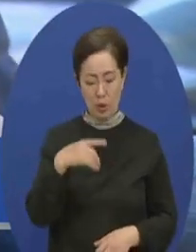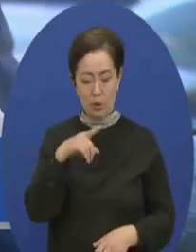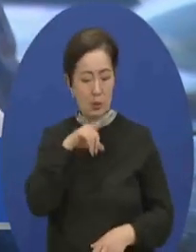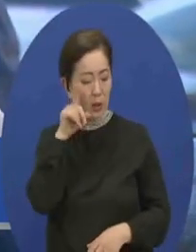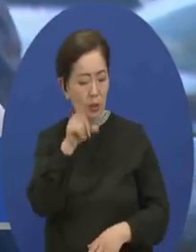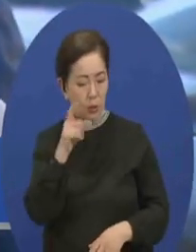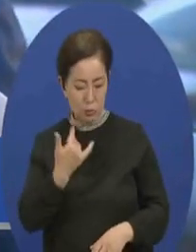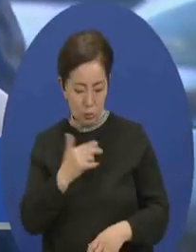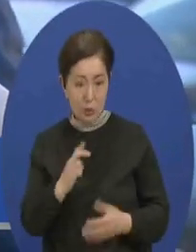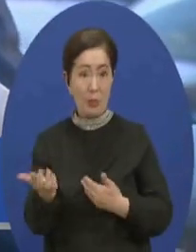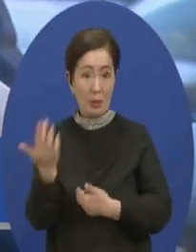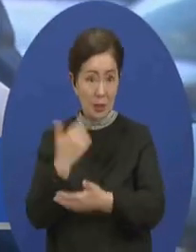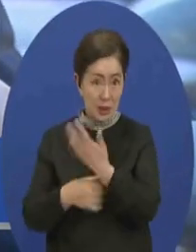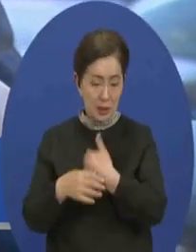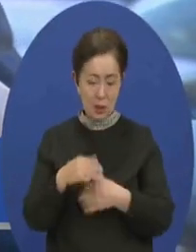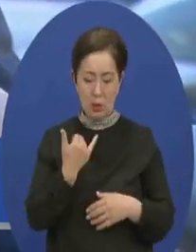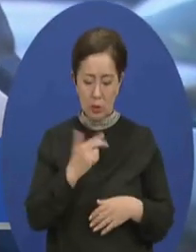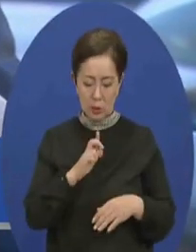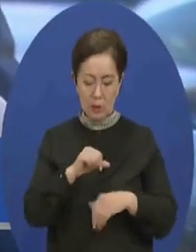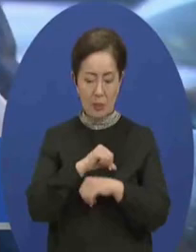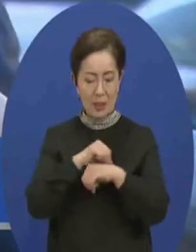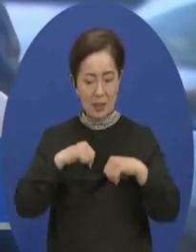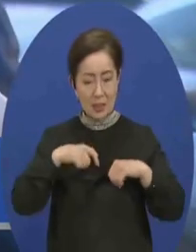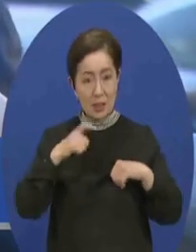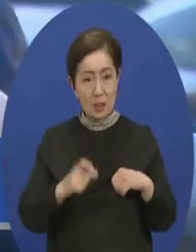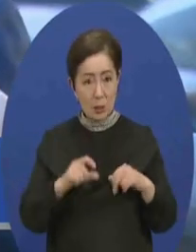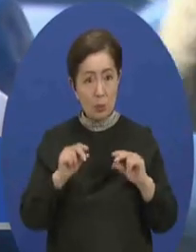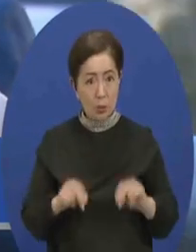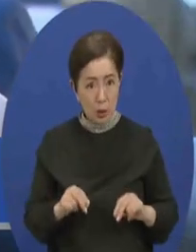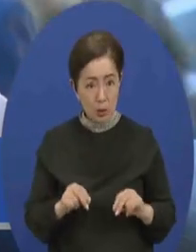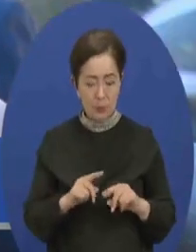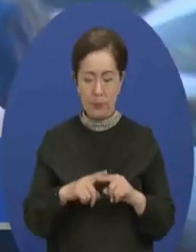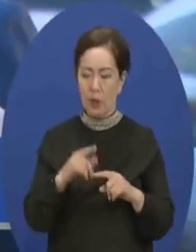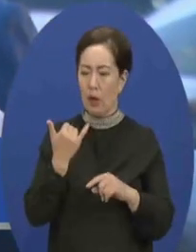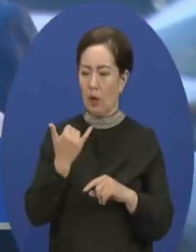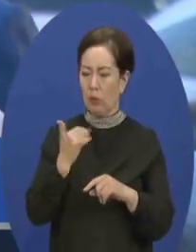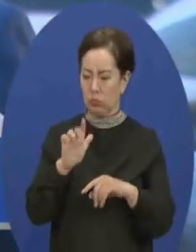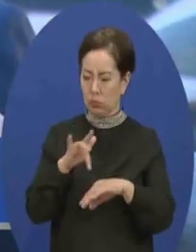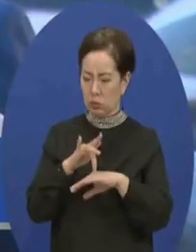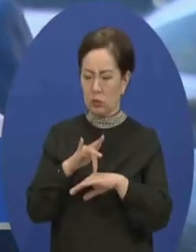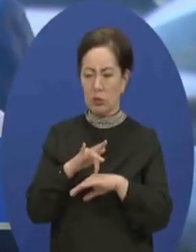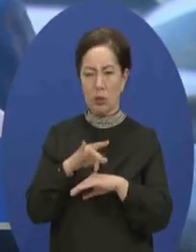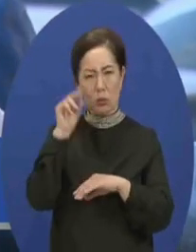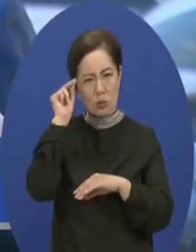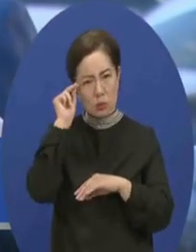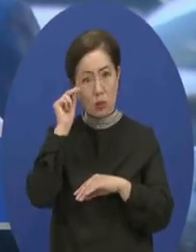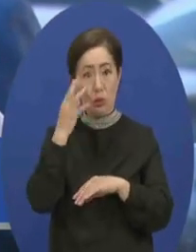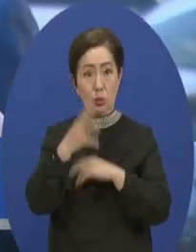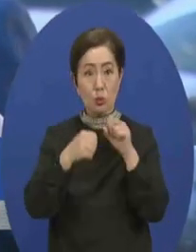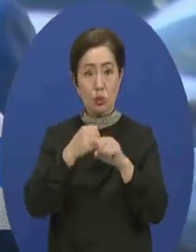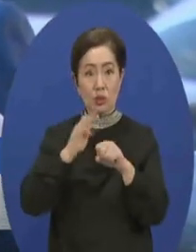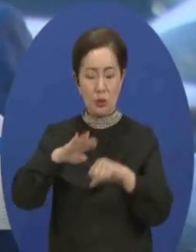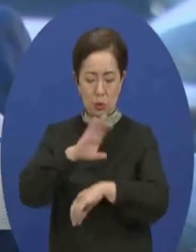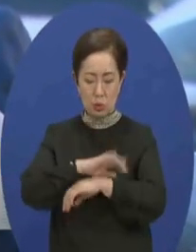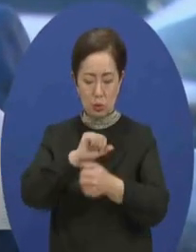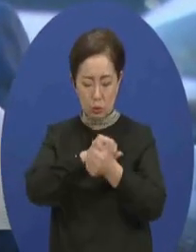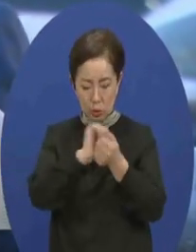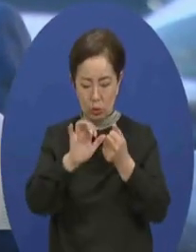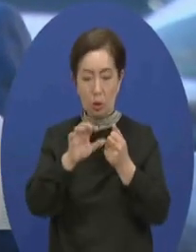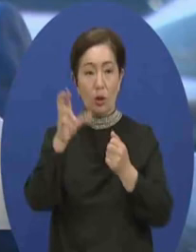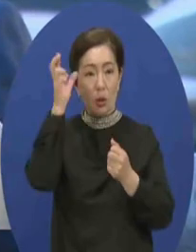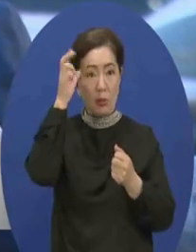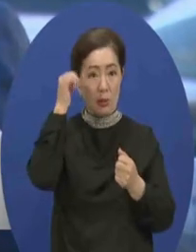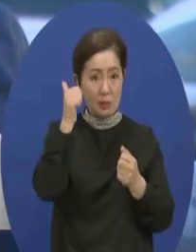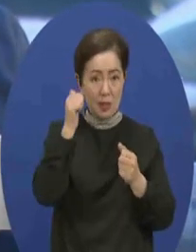Улаанбаатар хотод ирснээр хотын иргэн болох, хотын соёлд одоо суралцах, 4 жилийн дараа сургууль төгсөө боловсралтаа дэлхийд одоо